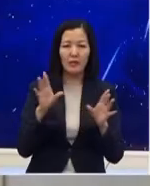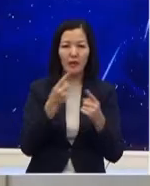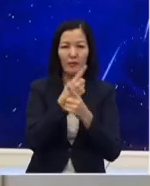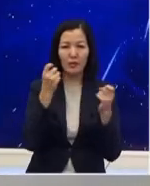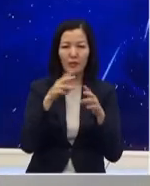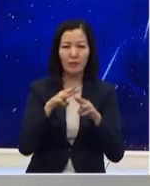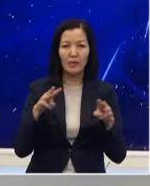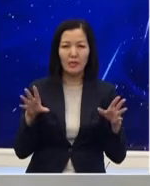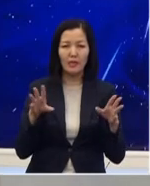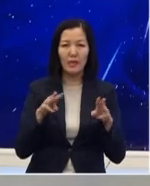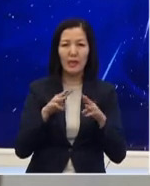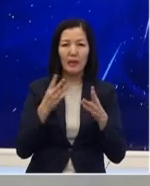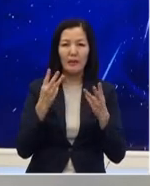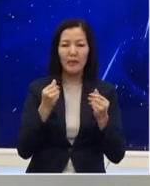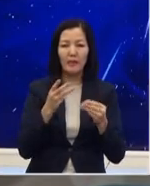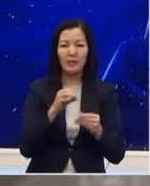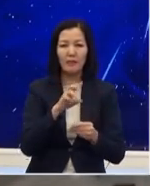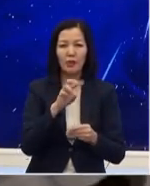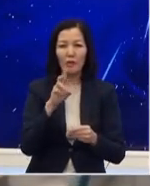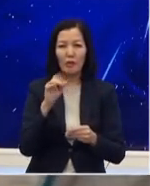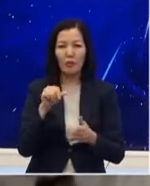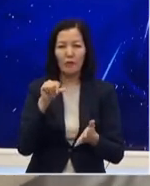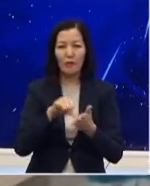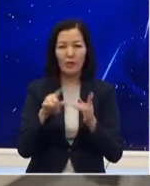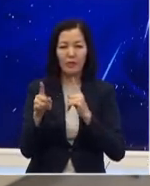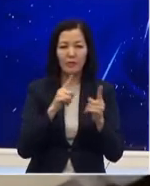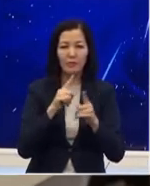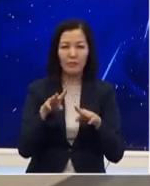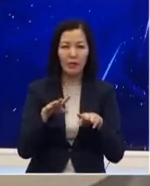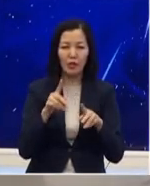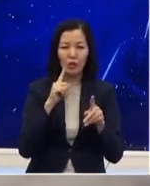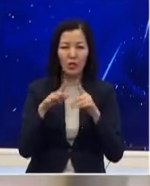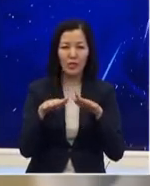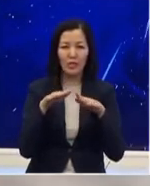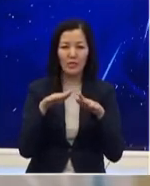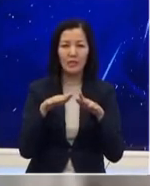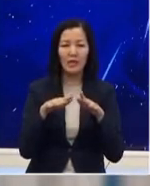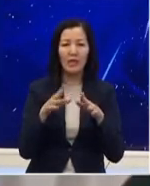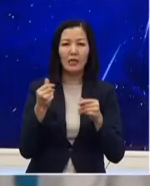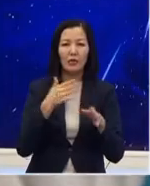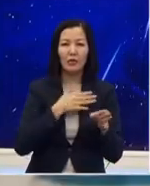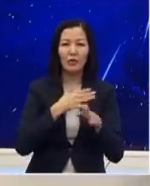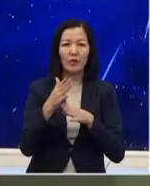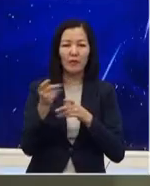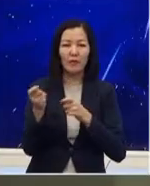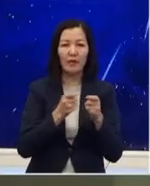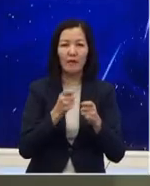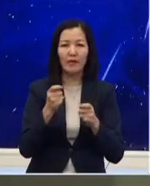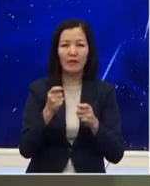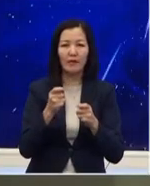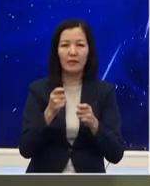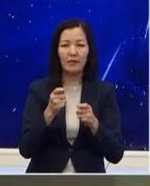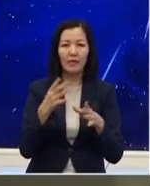министр финансов Ерулан Жамаубаев на пленарном заседании Мажилиса. За счет счет этих средств правительство намерено